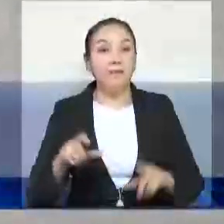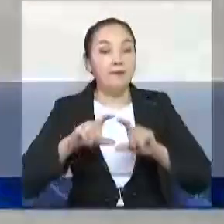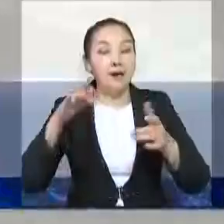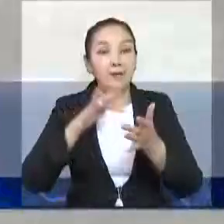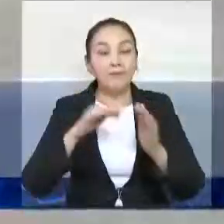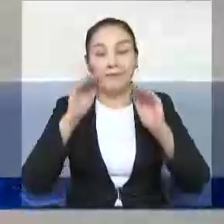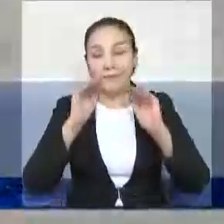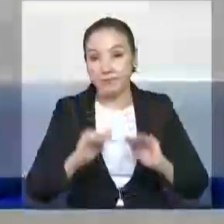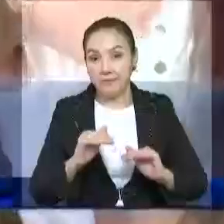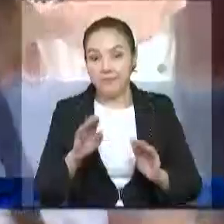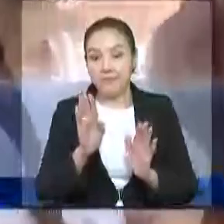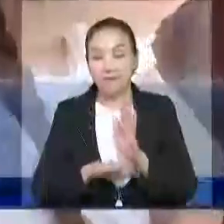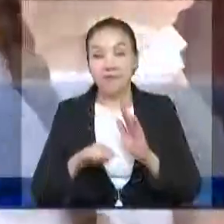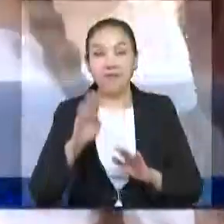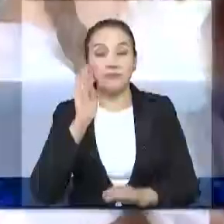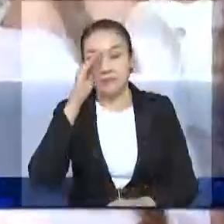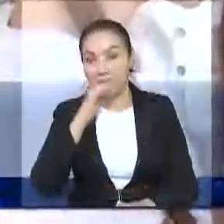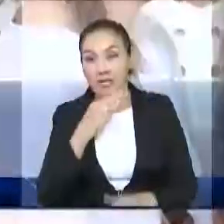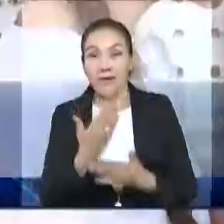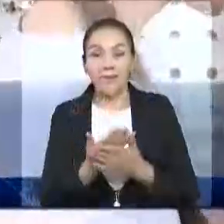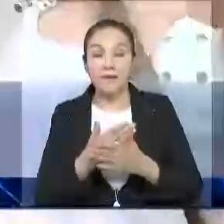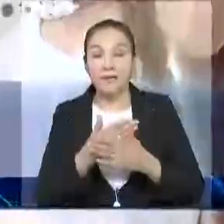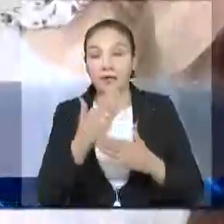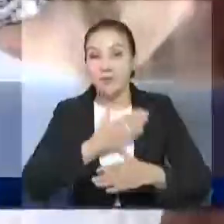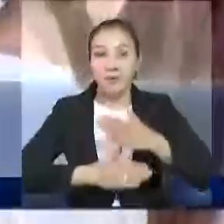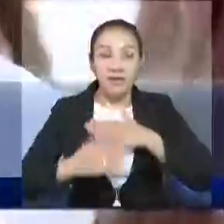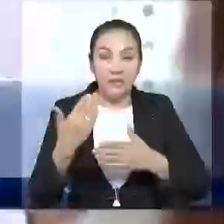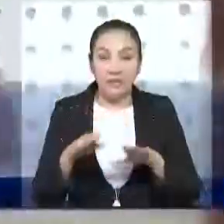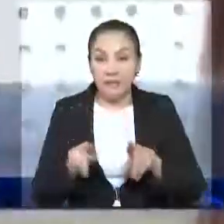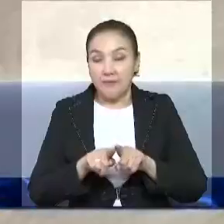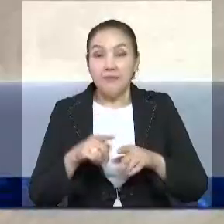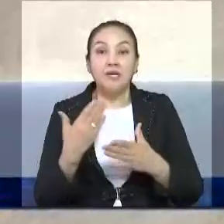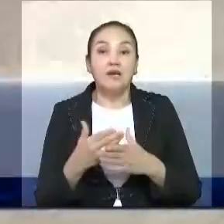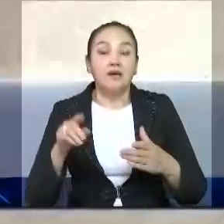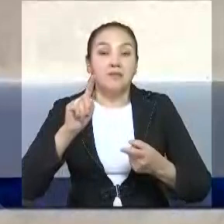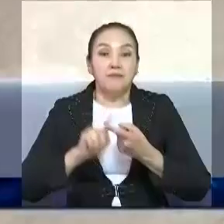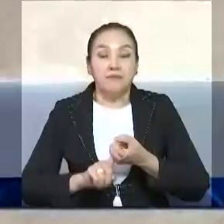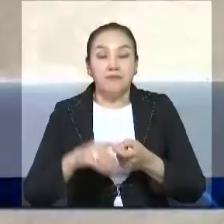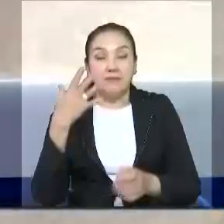жағдай төмен, ата-анасынан айырылған, ата-анасының мүмкіндігі шектеулі, сондай-ақ өзге де санаттарға